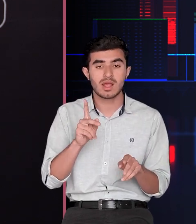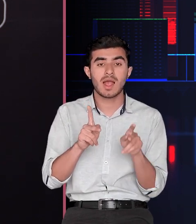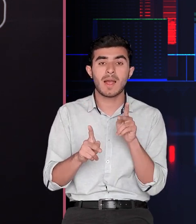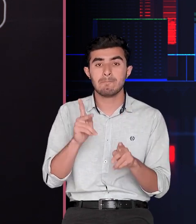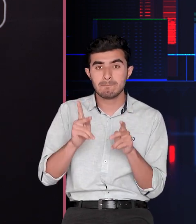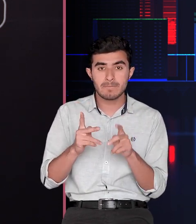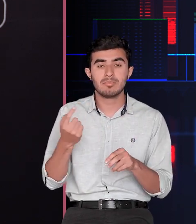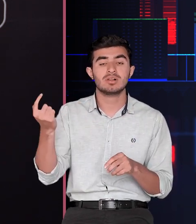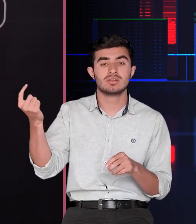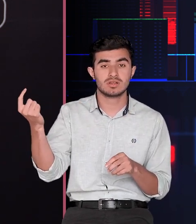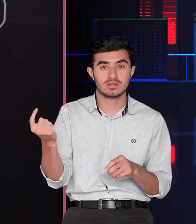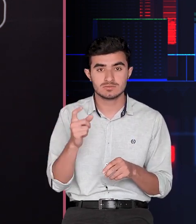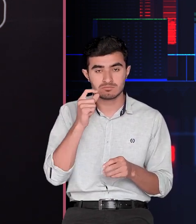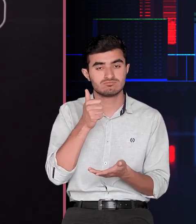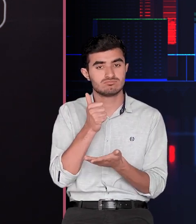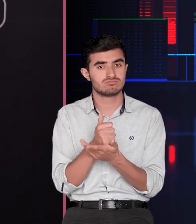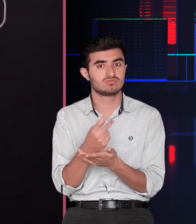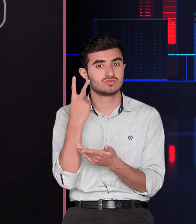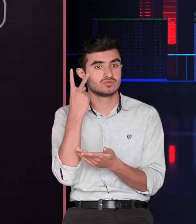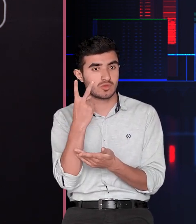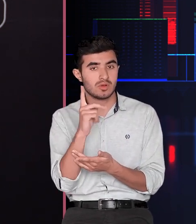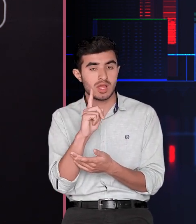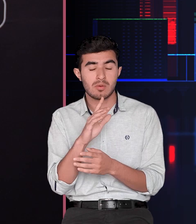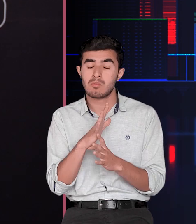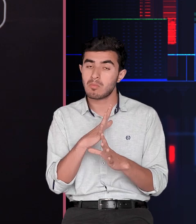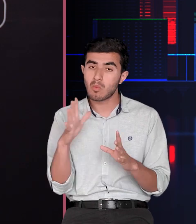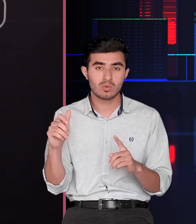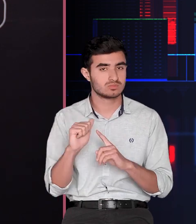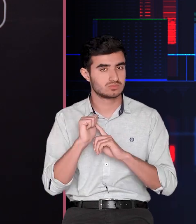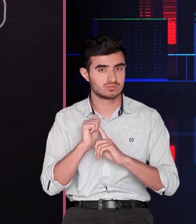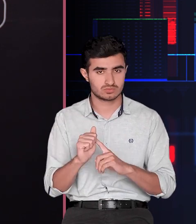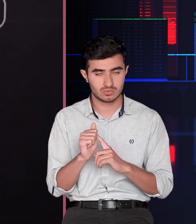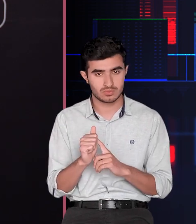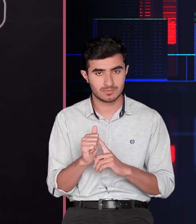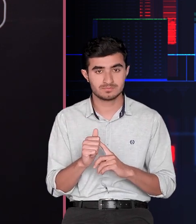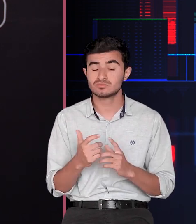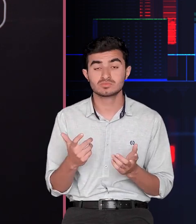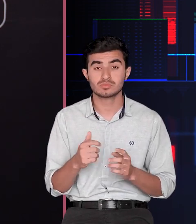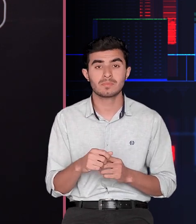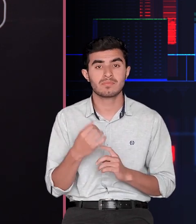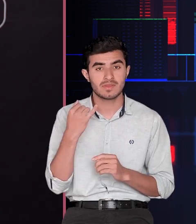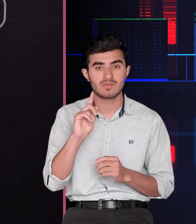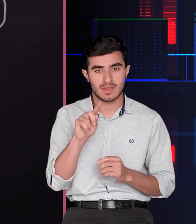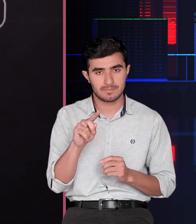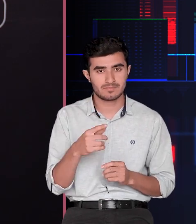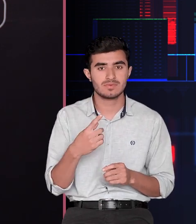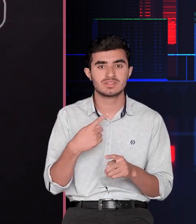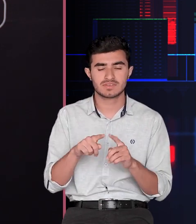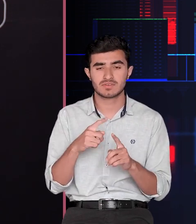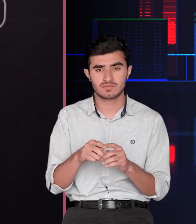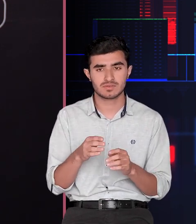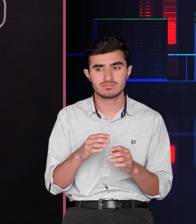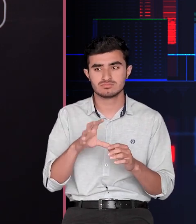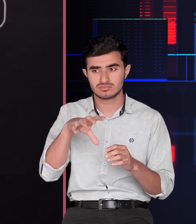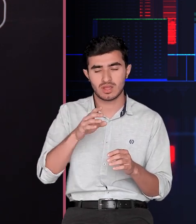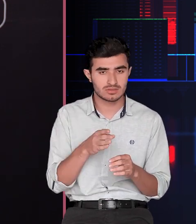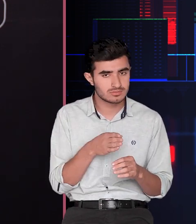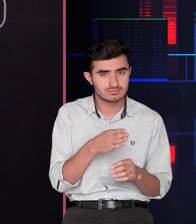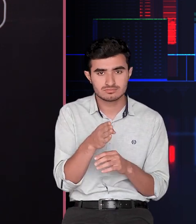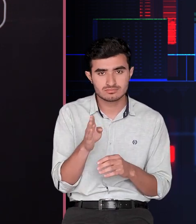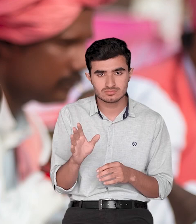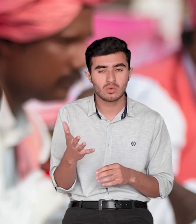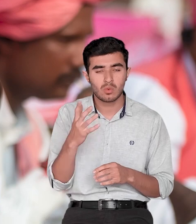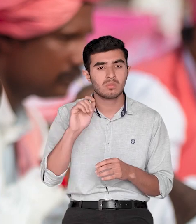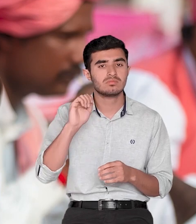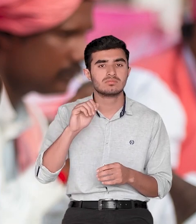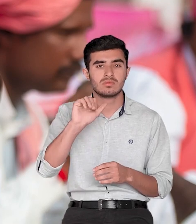ही अहम है। वो इसलिए अहम है कि आप जब किसी भी एरिया में जाते हैं, खुशाब जाते हैं, मियाँ वाली या ट्रक एनीवेयर, आपको लोकल लोगों से इंटरेक्शन होता